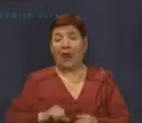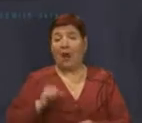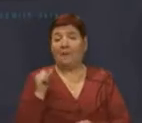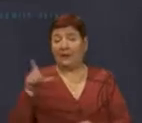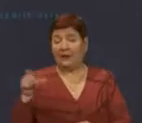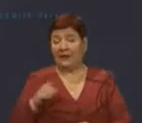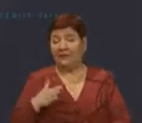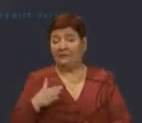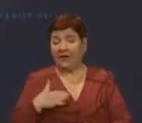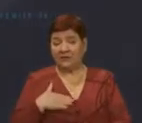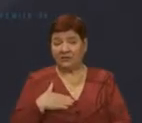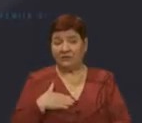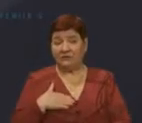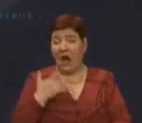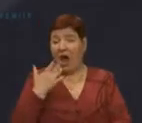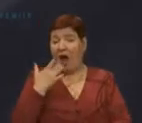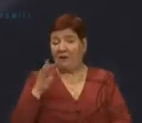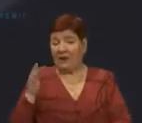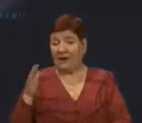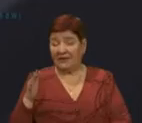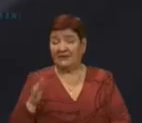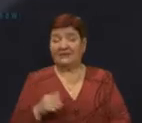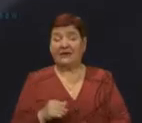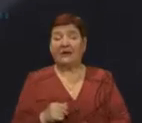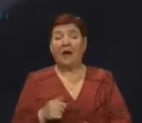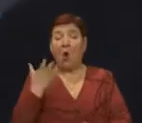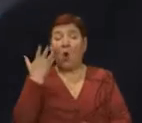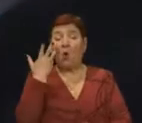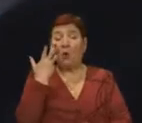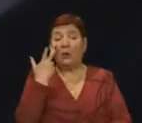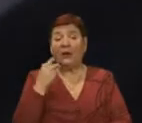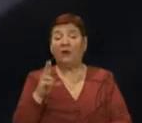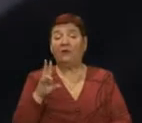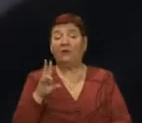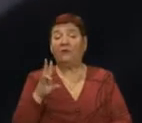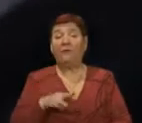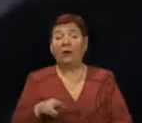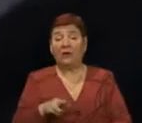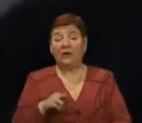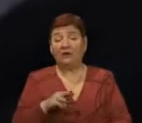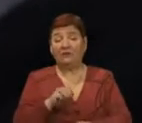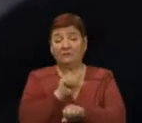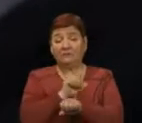партнерів наших, це більше американський, Water Mission, коли в Миколаєві було